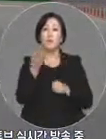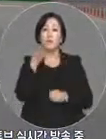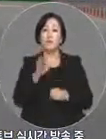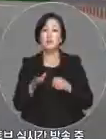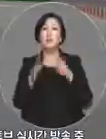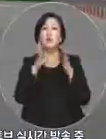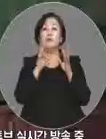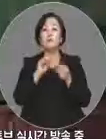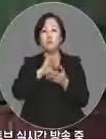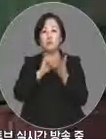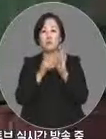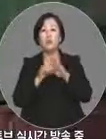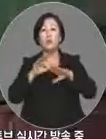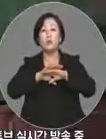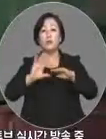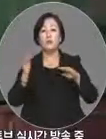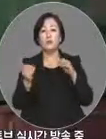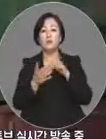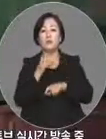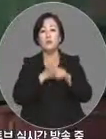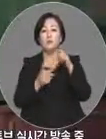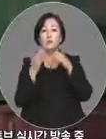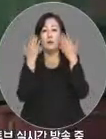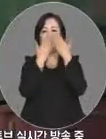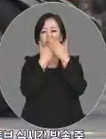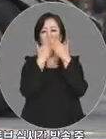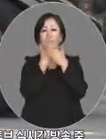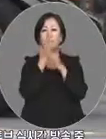물류 정상화가 이루어질지 전혀 점치기 힘든 상황